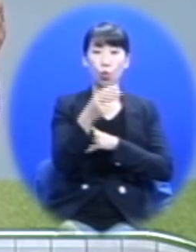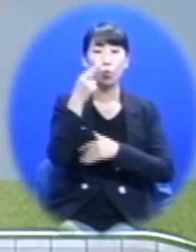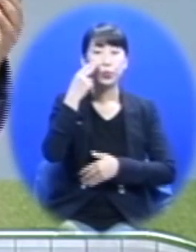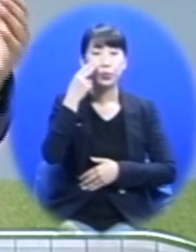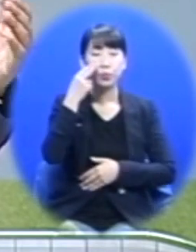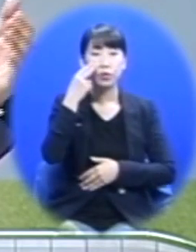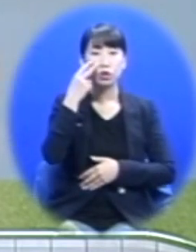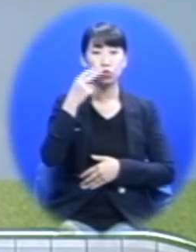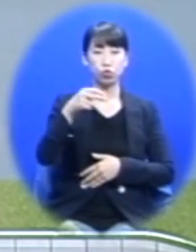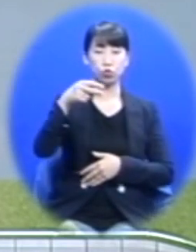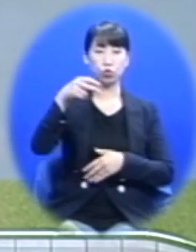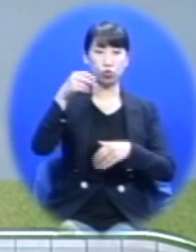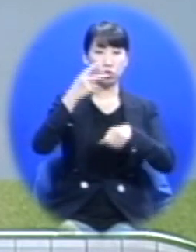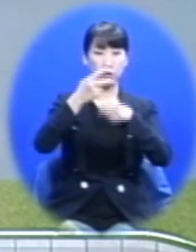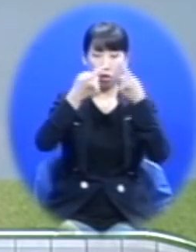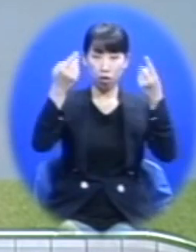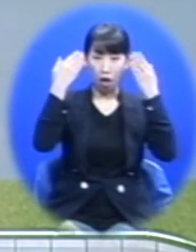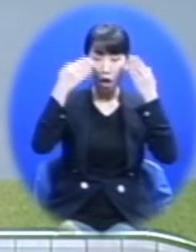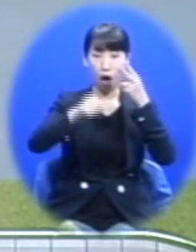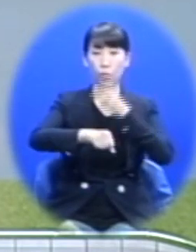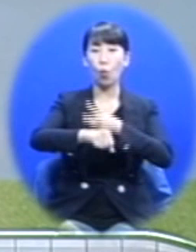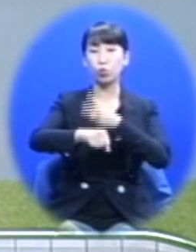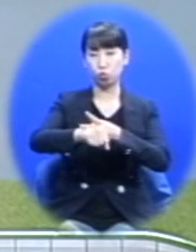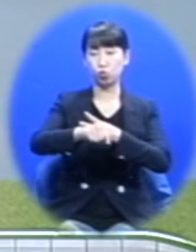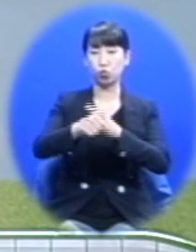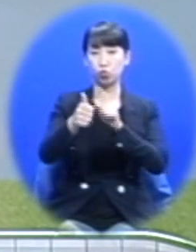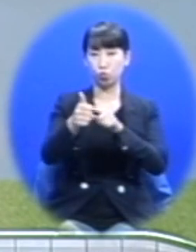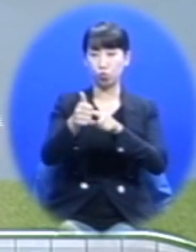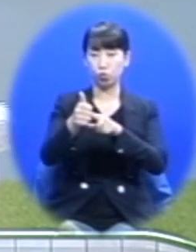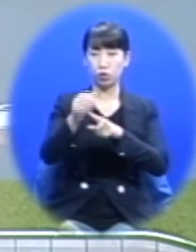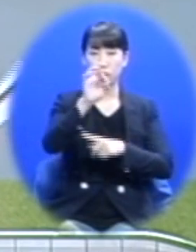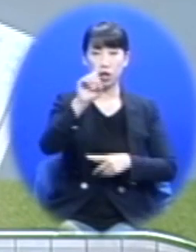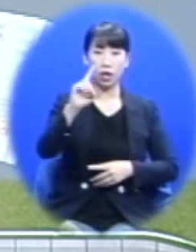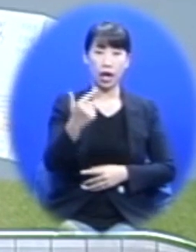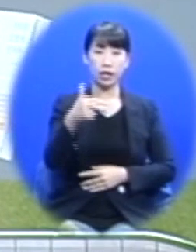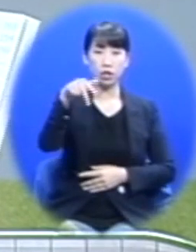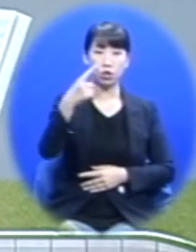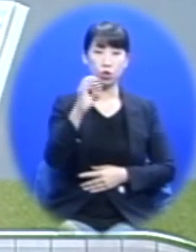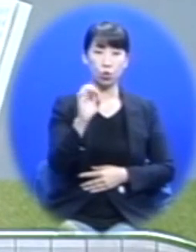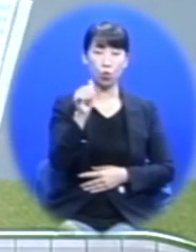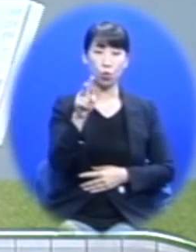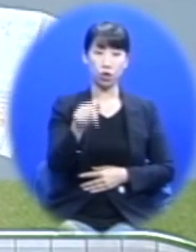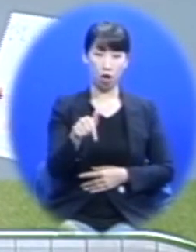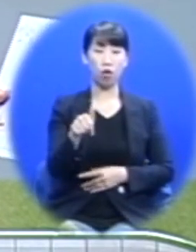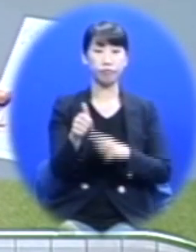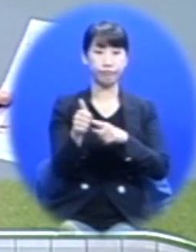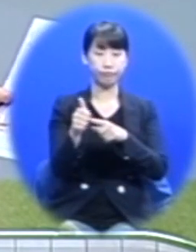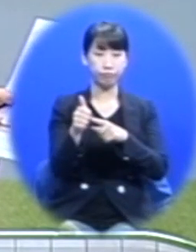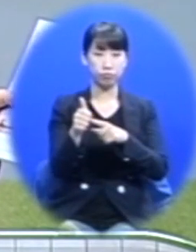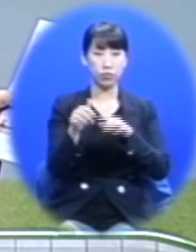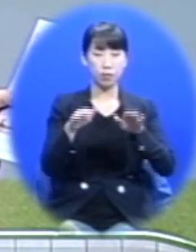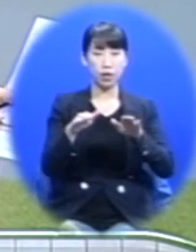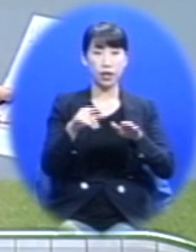미국 신시내티 주립대학 석좌 교수인 안종혁 교수님이십니다. 이번에 이분이